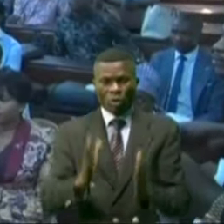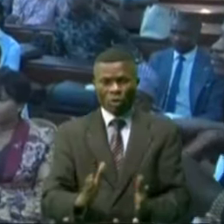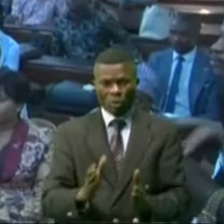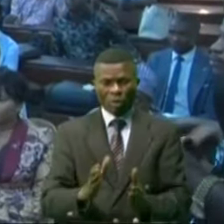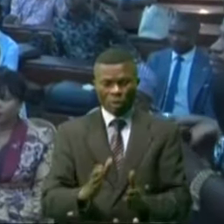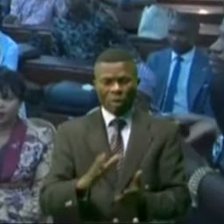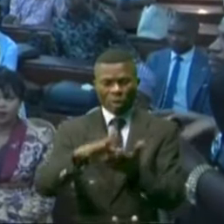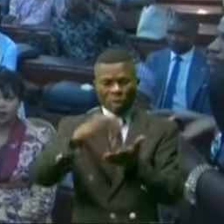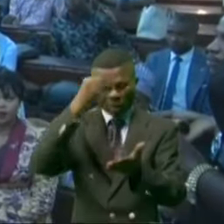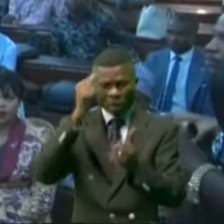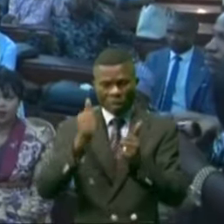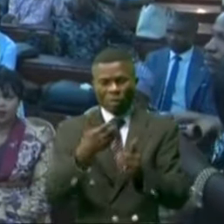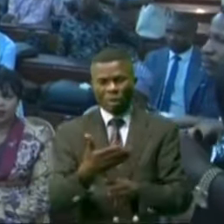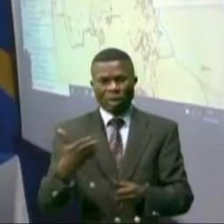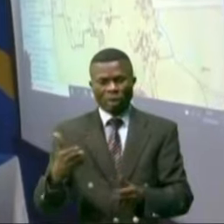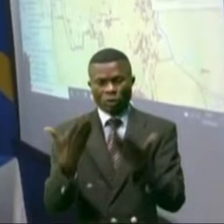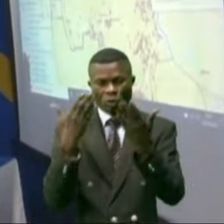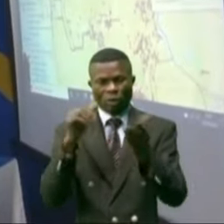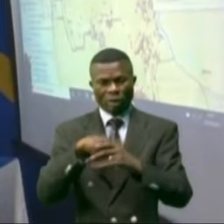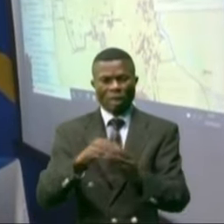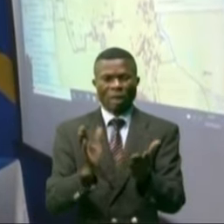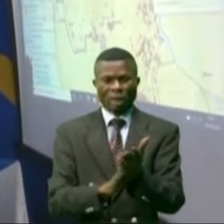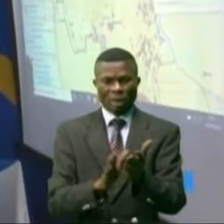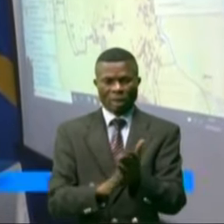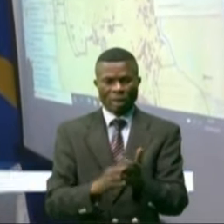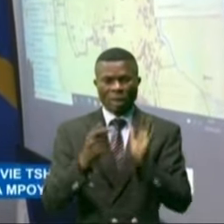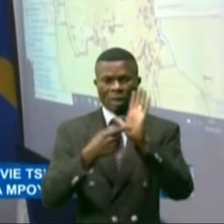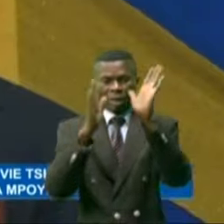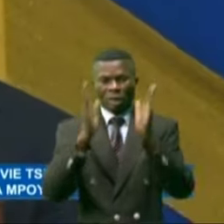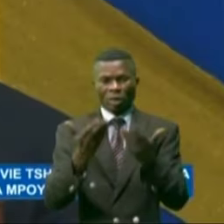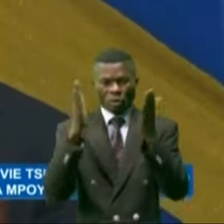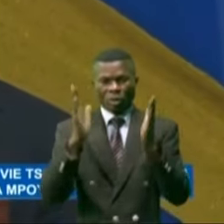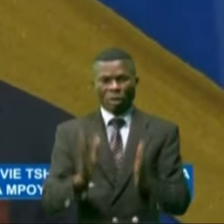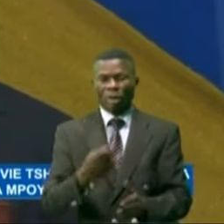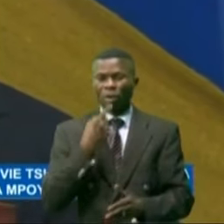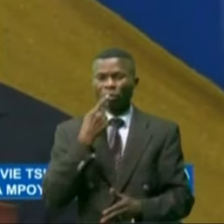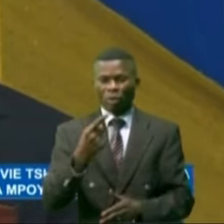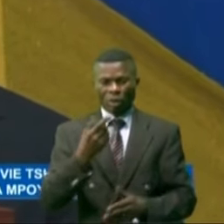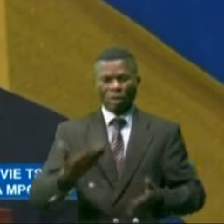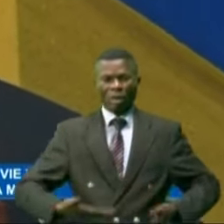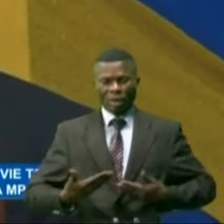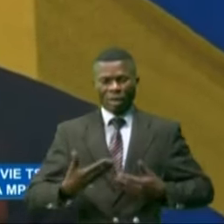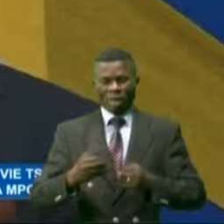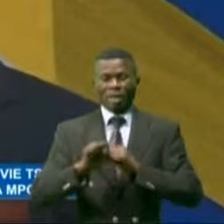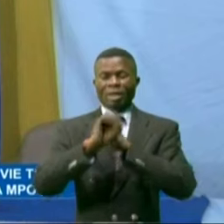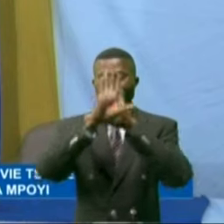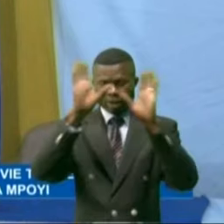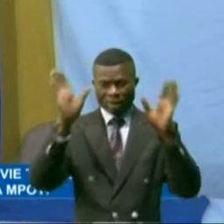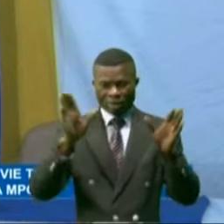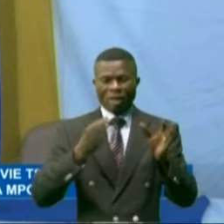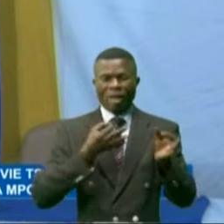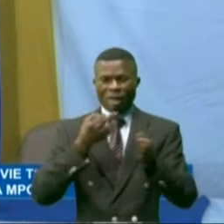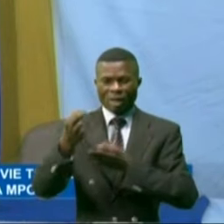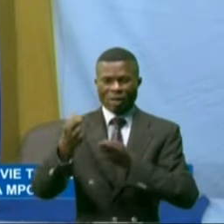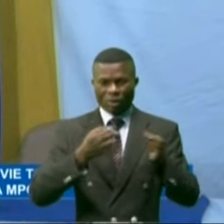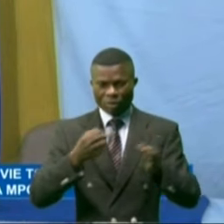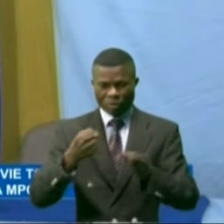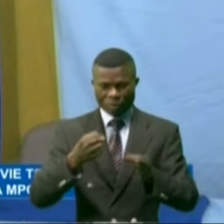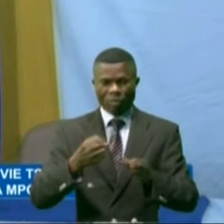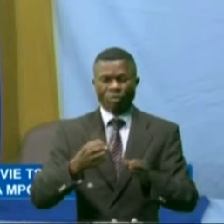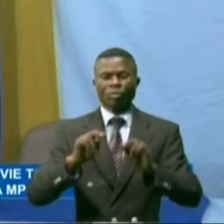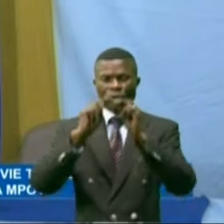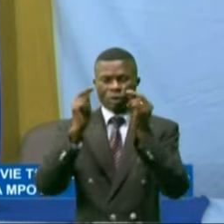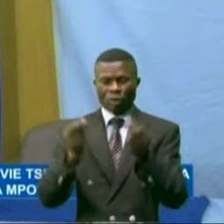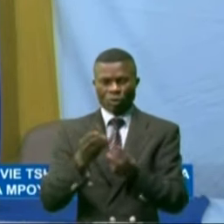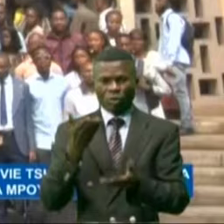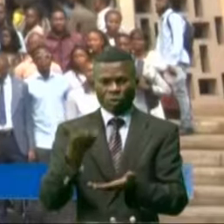bien assimiler le matière apprise. Le représentant des étudiants s'est dit éclairé à travers les explications de l'intervenant qui